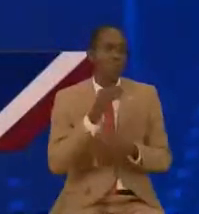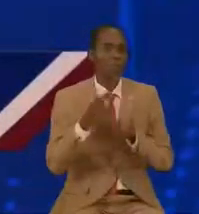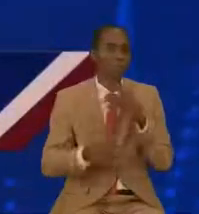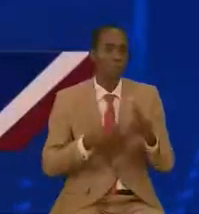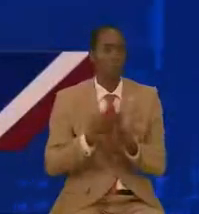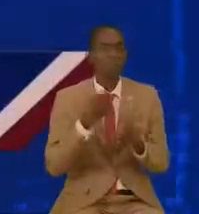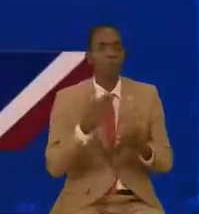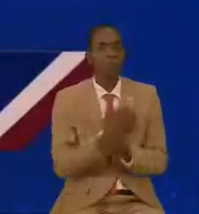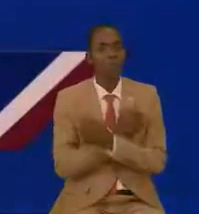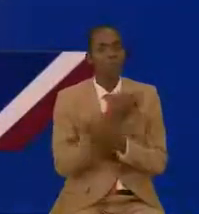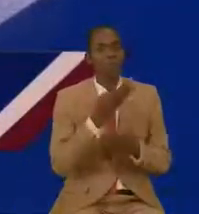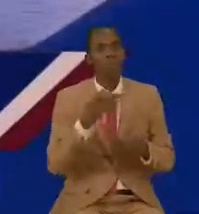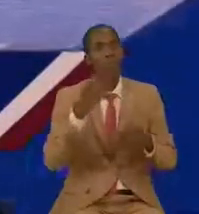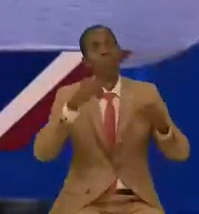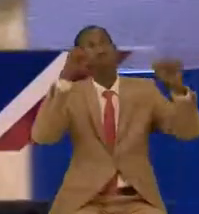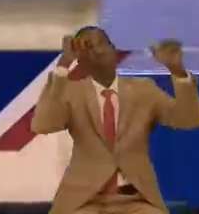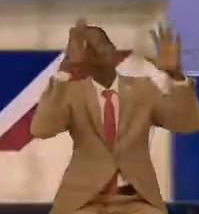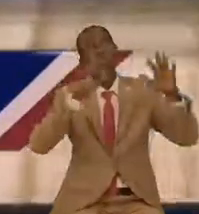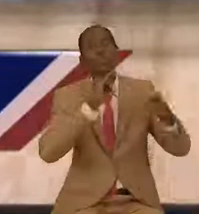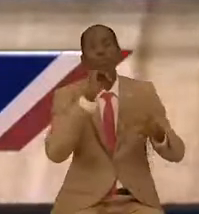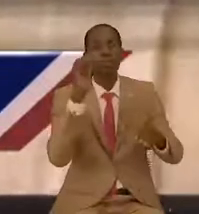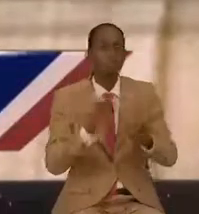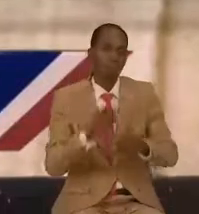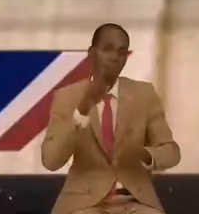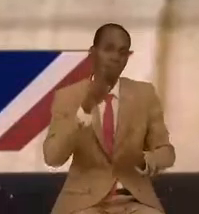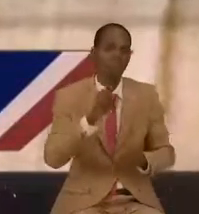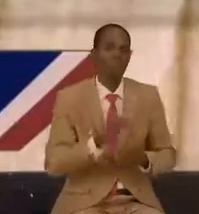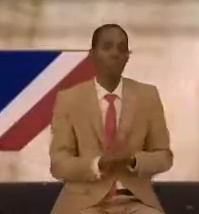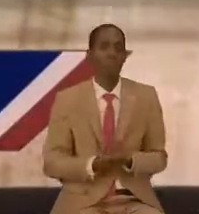aime le monde, l'amour du Père n'est point en lui.